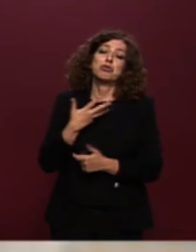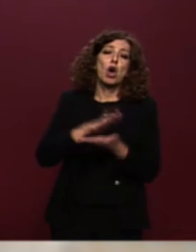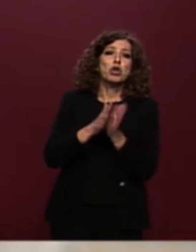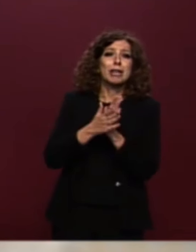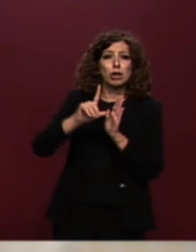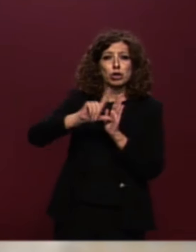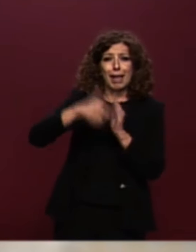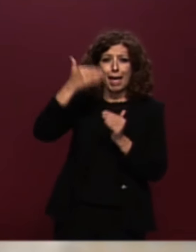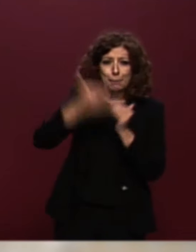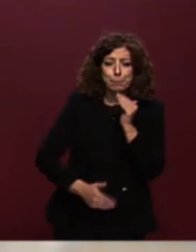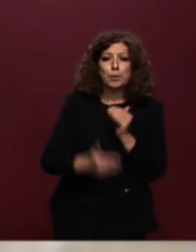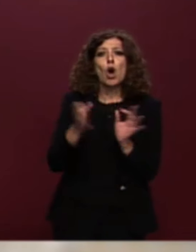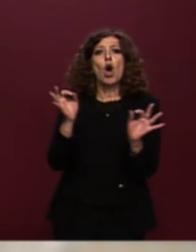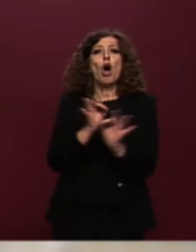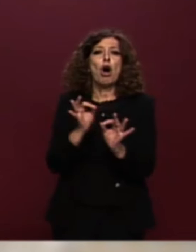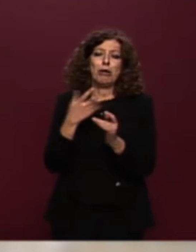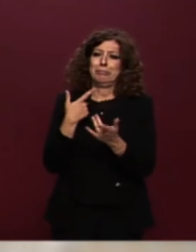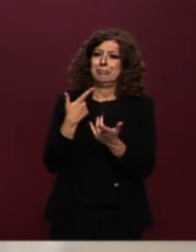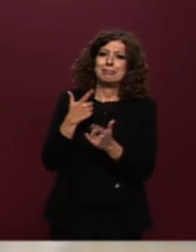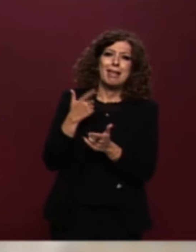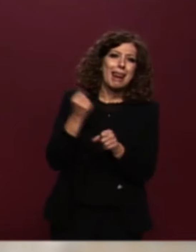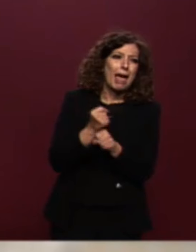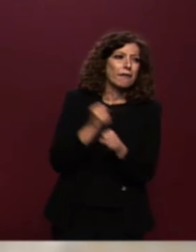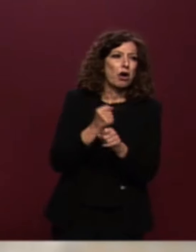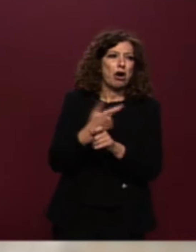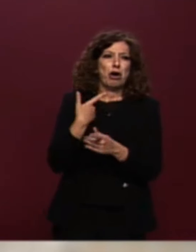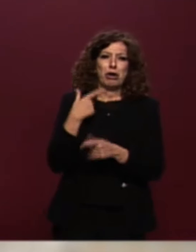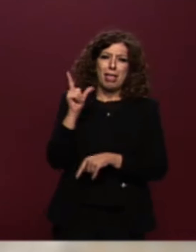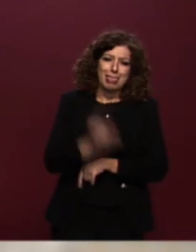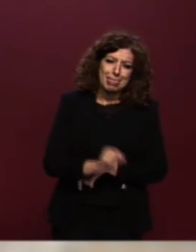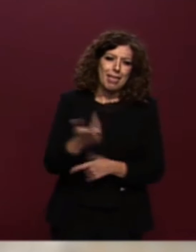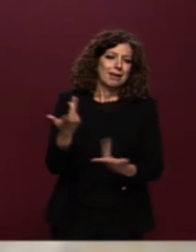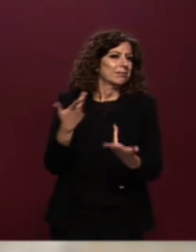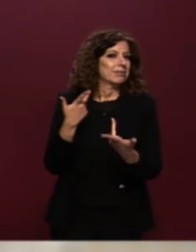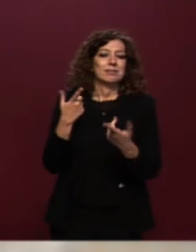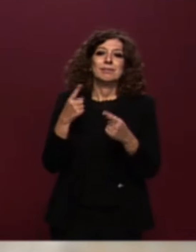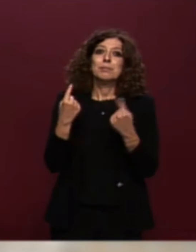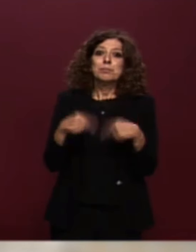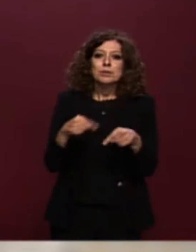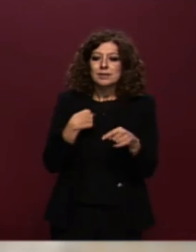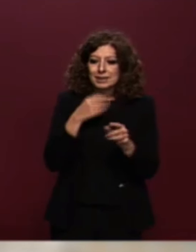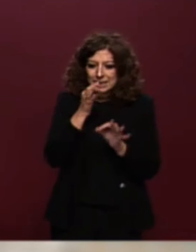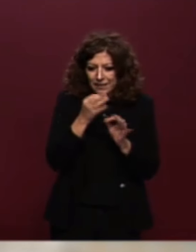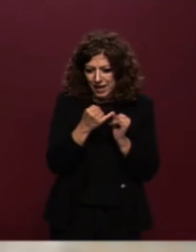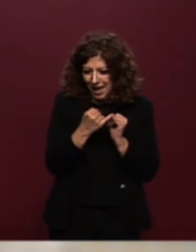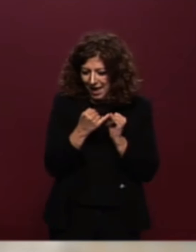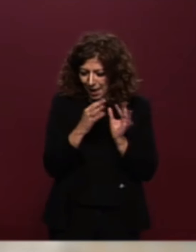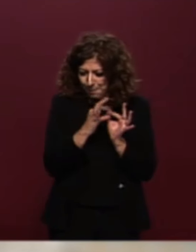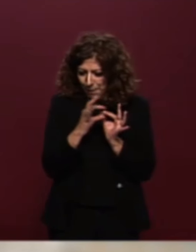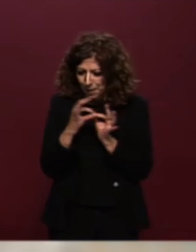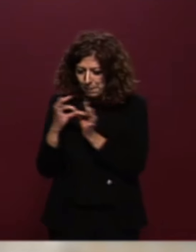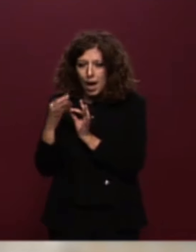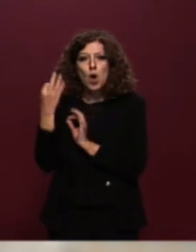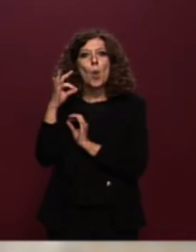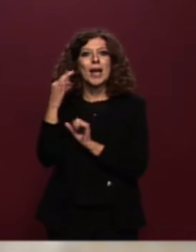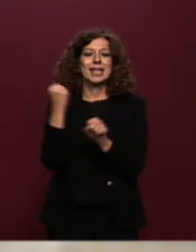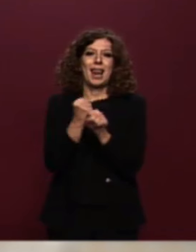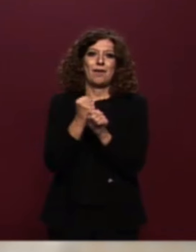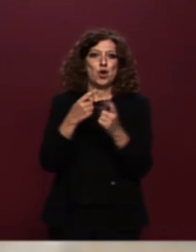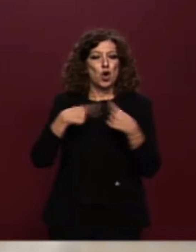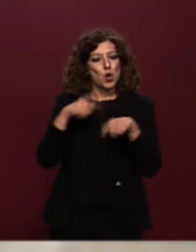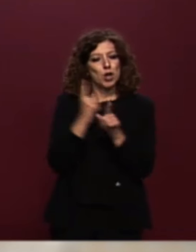a ribasso, della somministrazione selvaggia. È un filo che unisce tutto questo alla qualità del lavoro, su cui dobbiamo